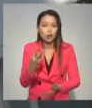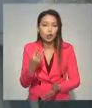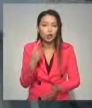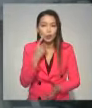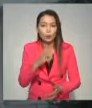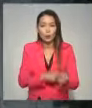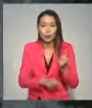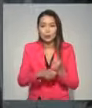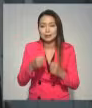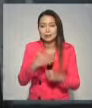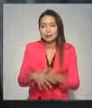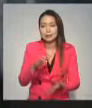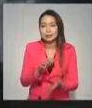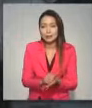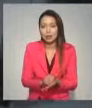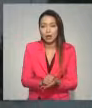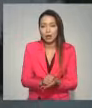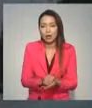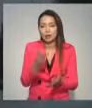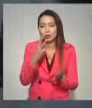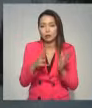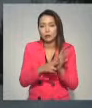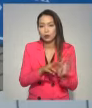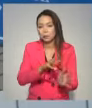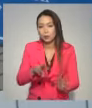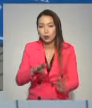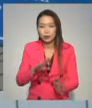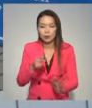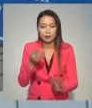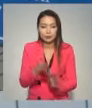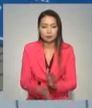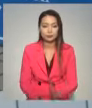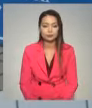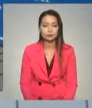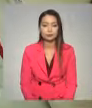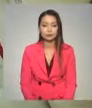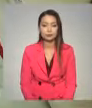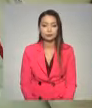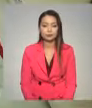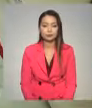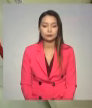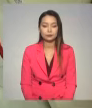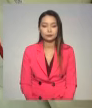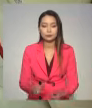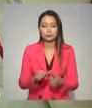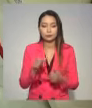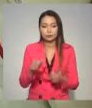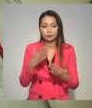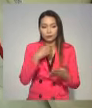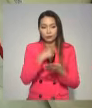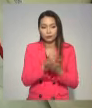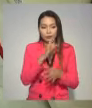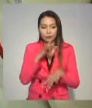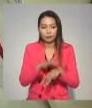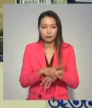недобросовестные работники центров занятости нанесли аж на 38 миллионов тенге. Кроме того, был установлен факт